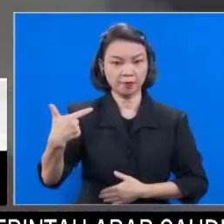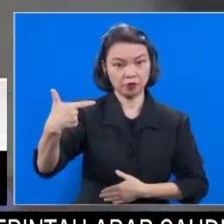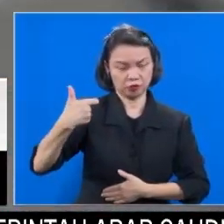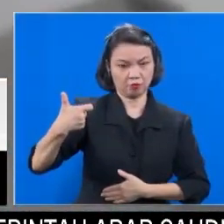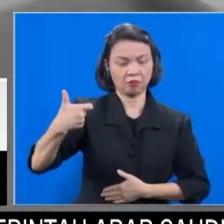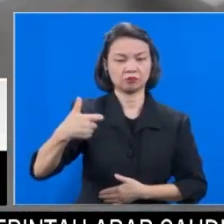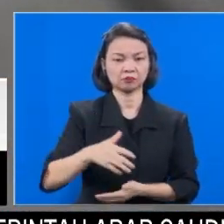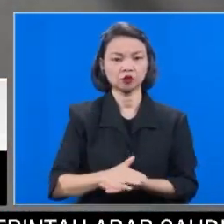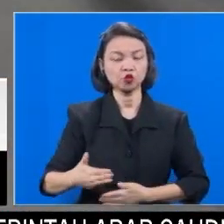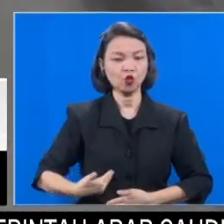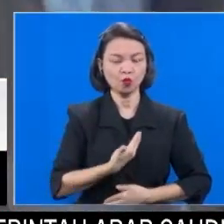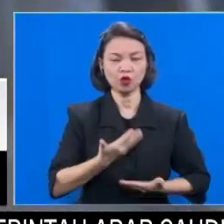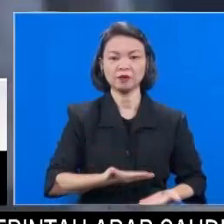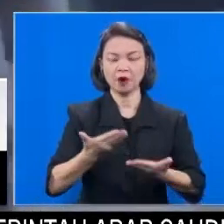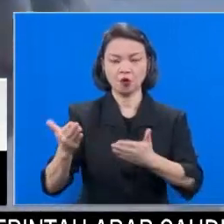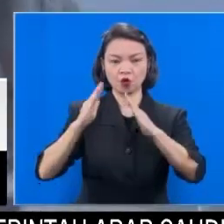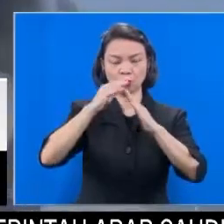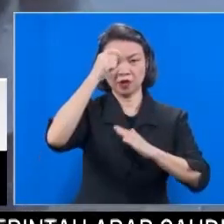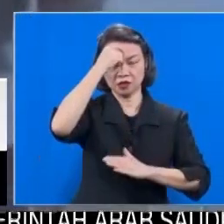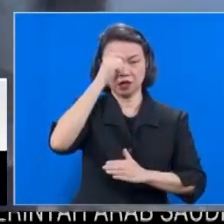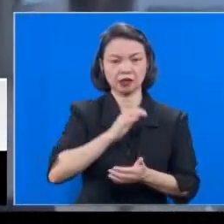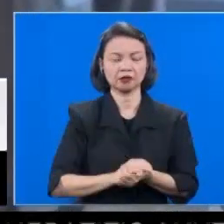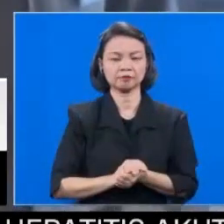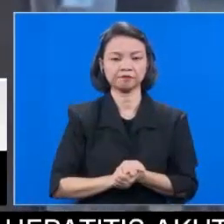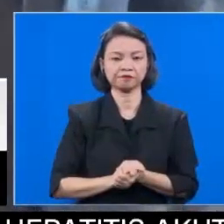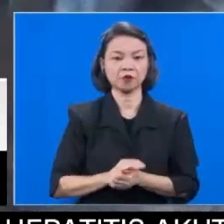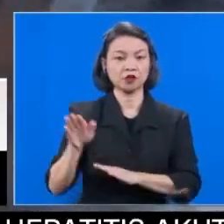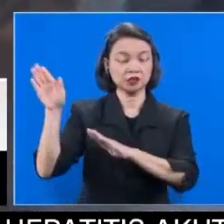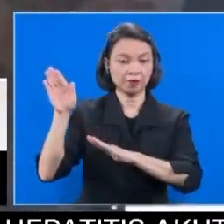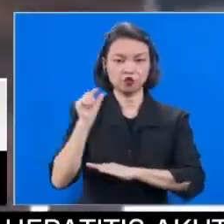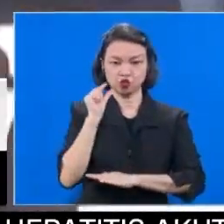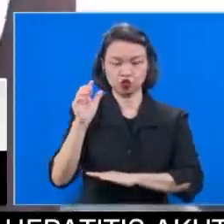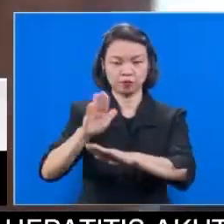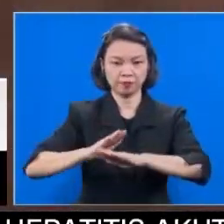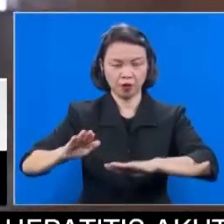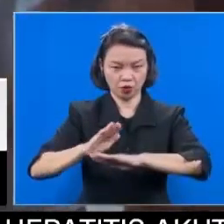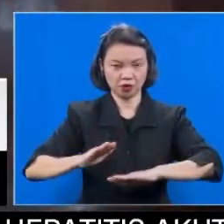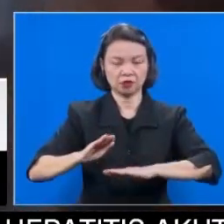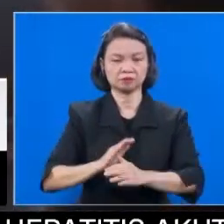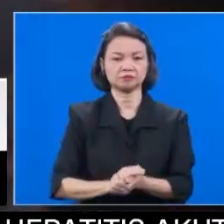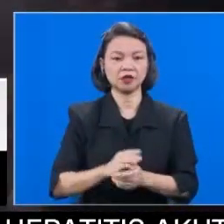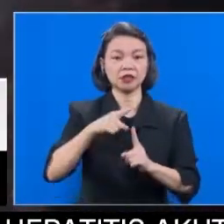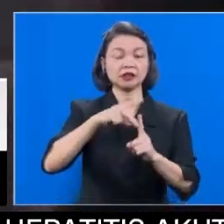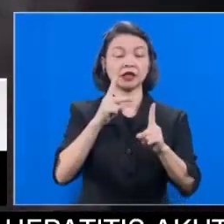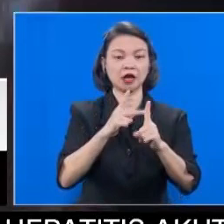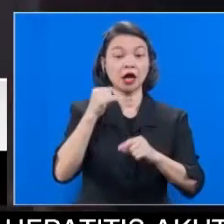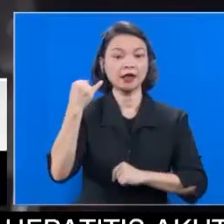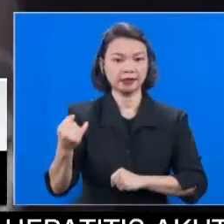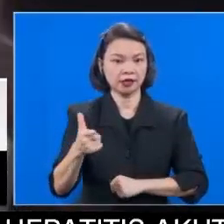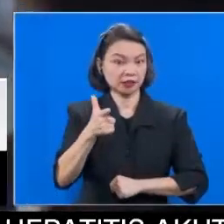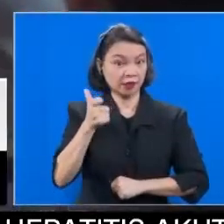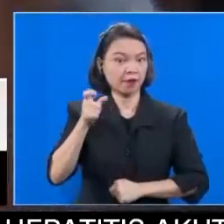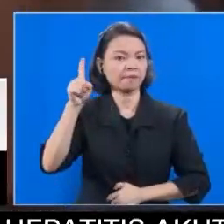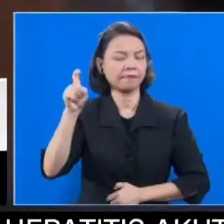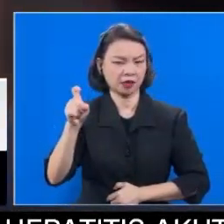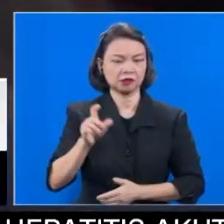korban kemudian dilarikan ke rumah sakit umum daerah Raden mattaher Jambi untuk mendapatkan medis th sendiri akhirnya ditembak mati